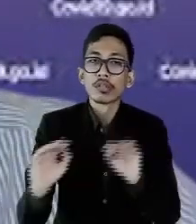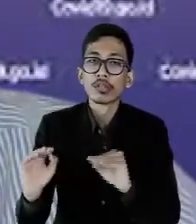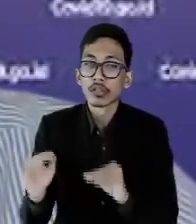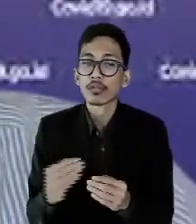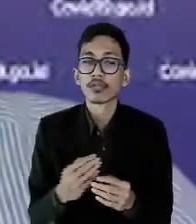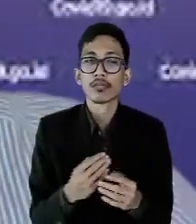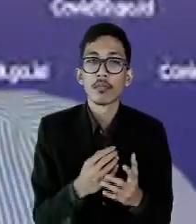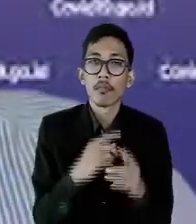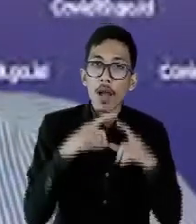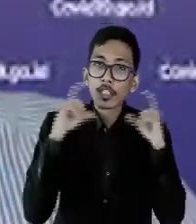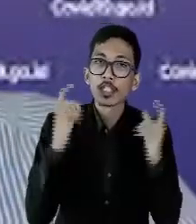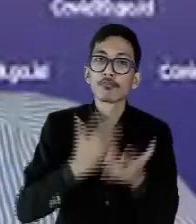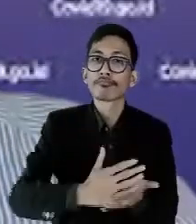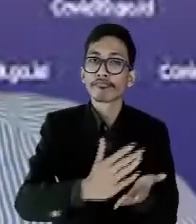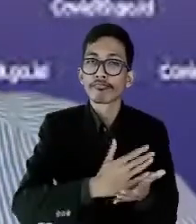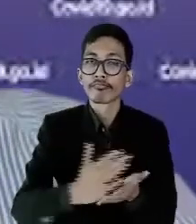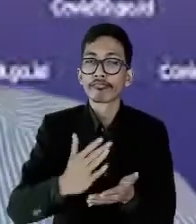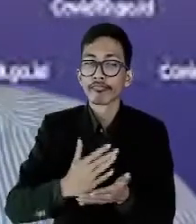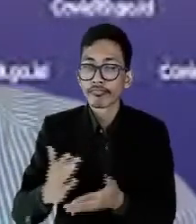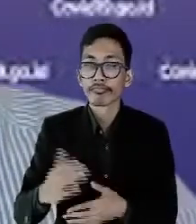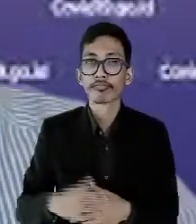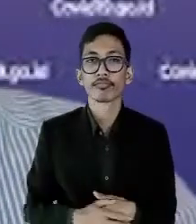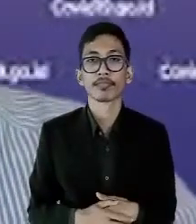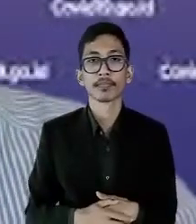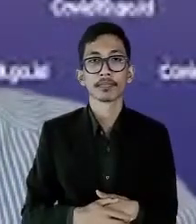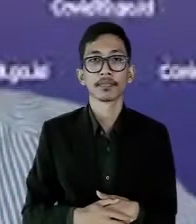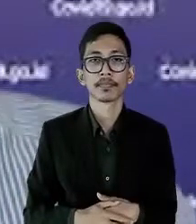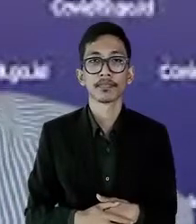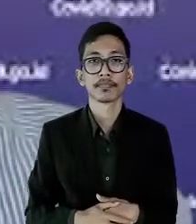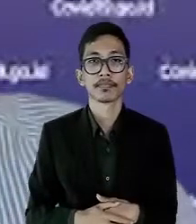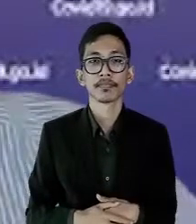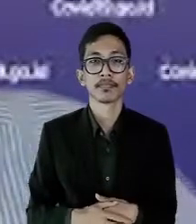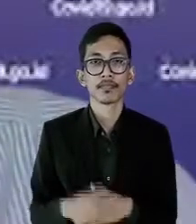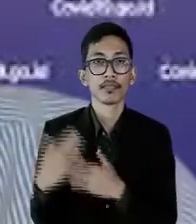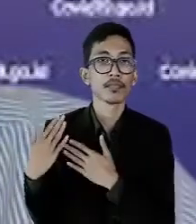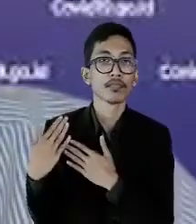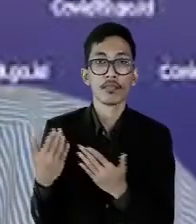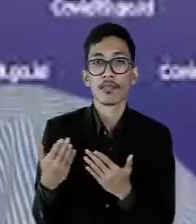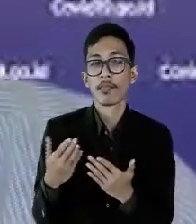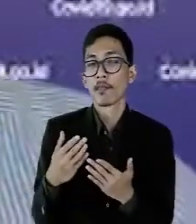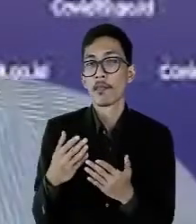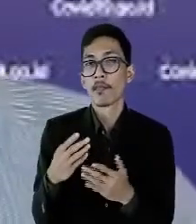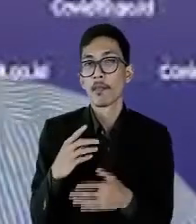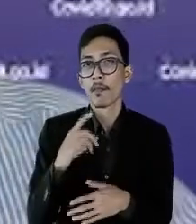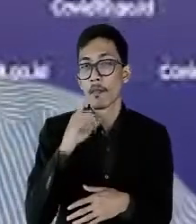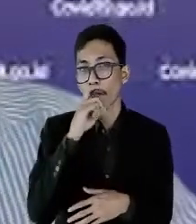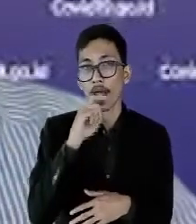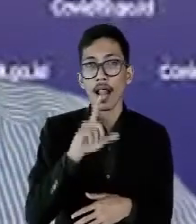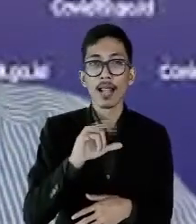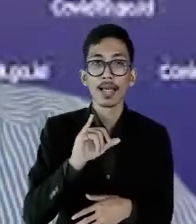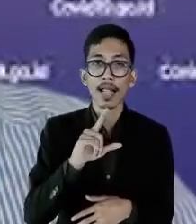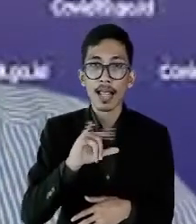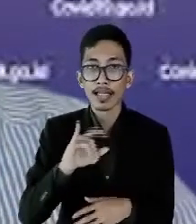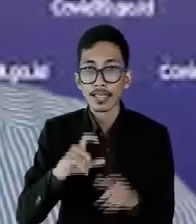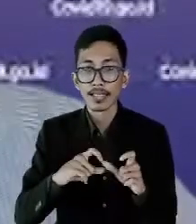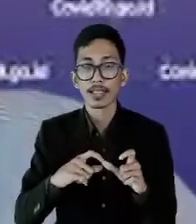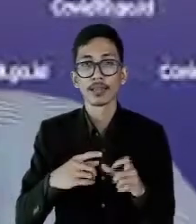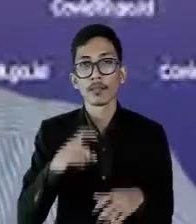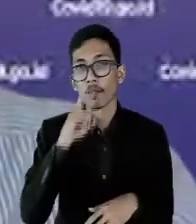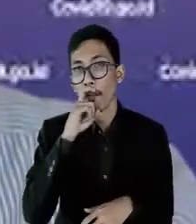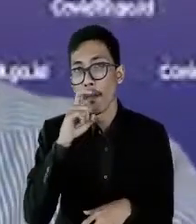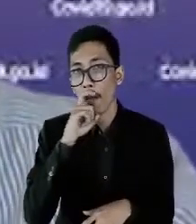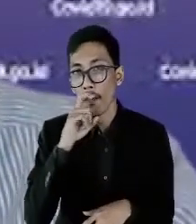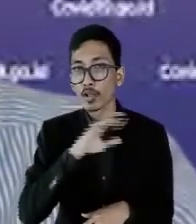protokol kesehatan. Kembali satu pertanyaan kembali kepada Pak Lilis, dan juga nanti kepada bapak-bapak